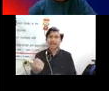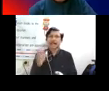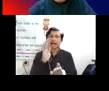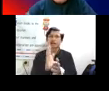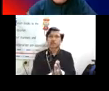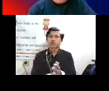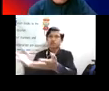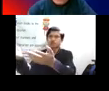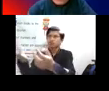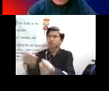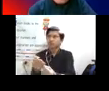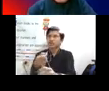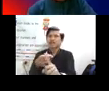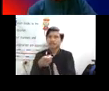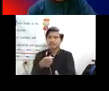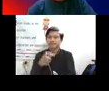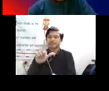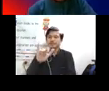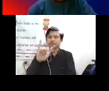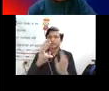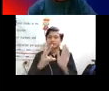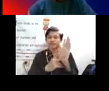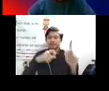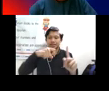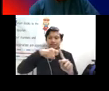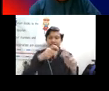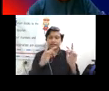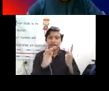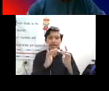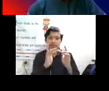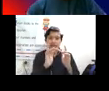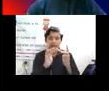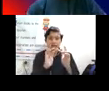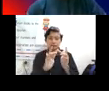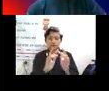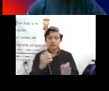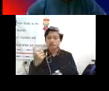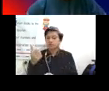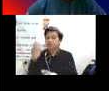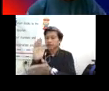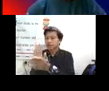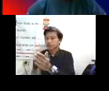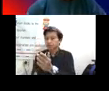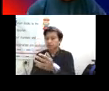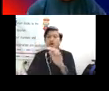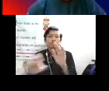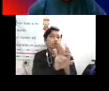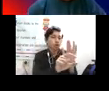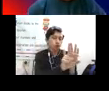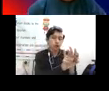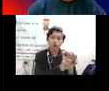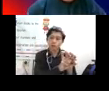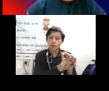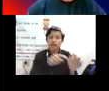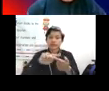mendownload artikel tersebut dahulu Tapi bisa langsung menambahkan melalui Google Chrome caranya kita